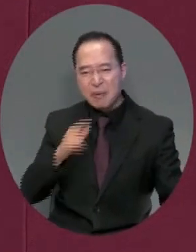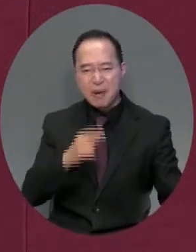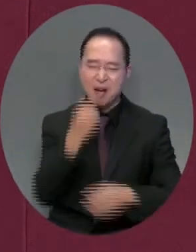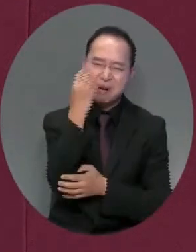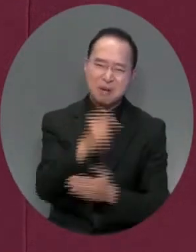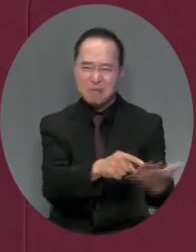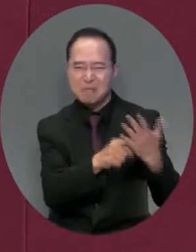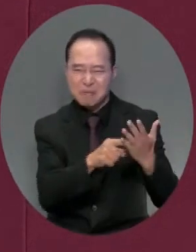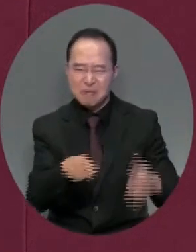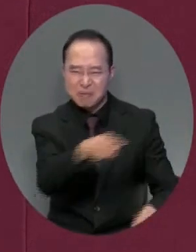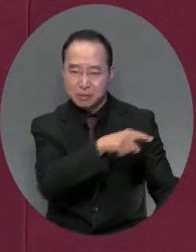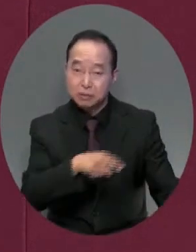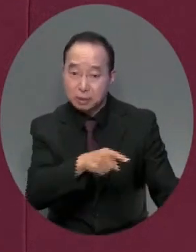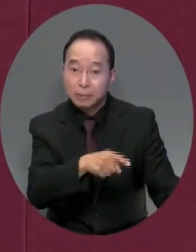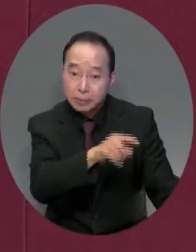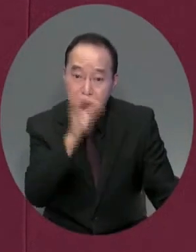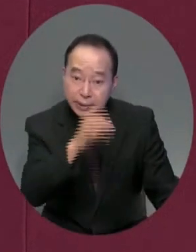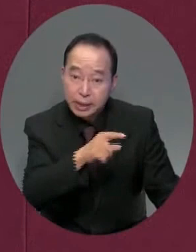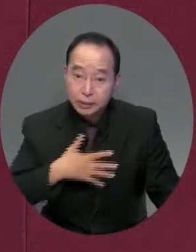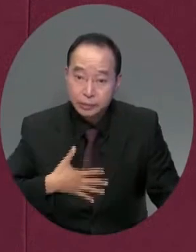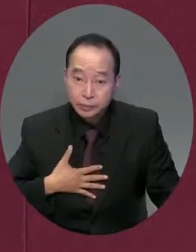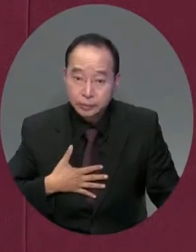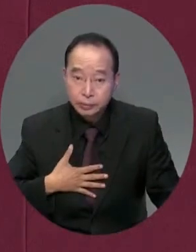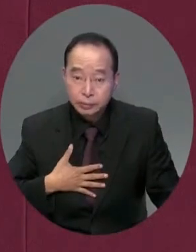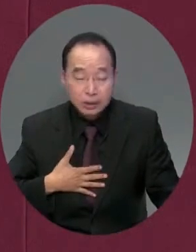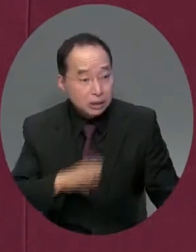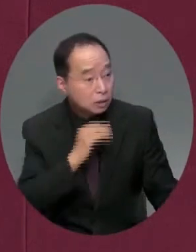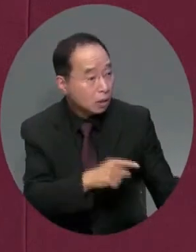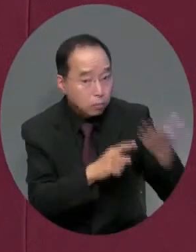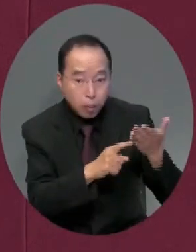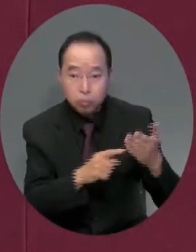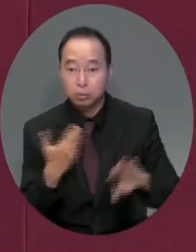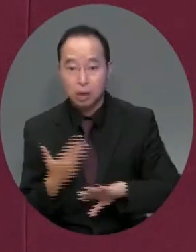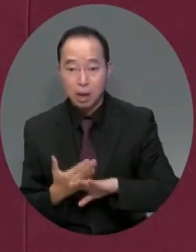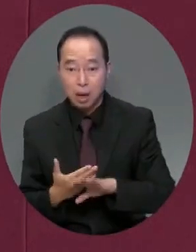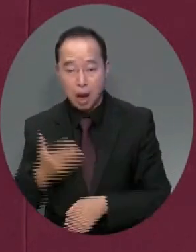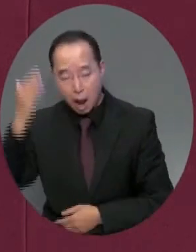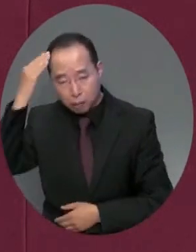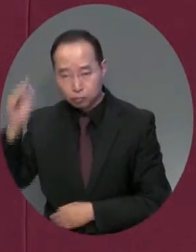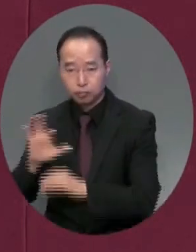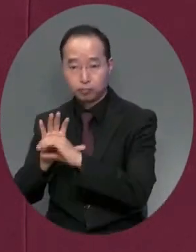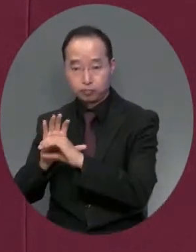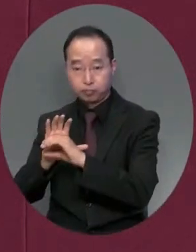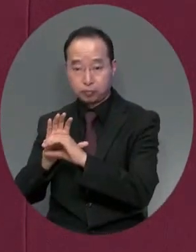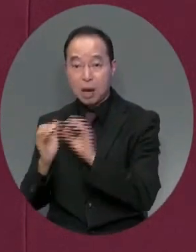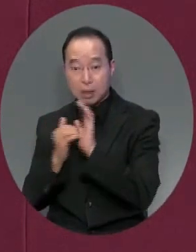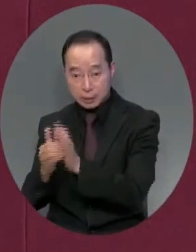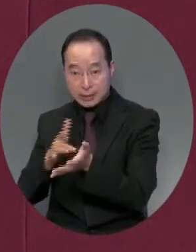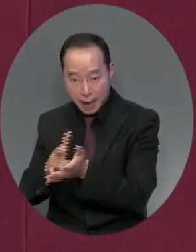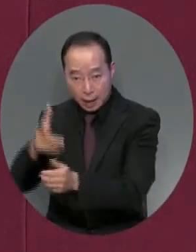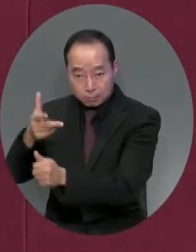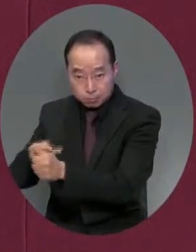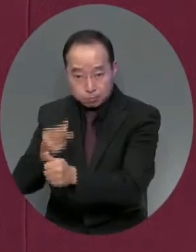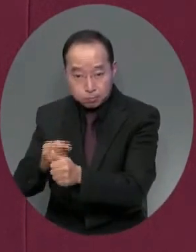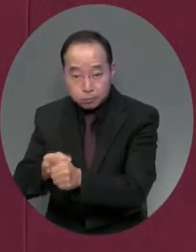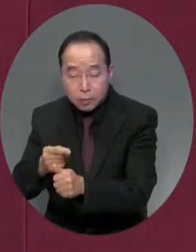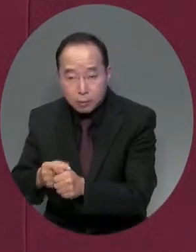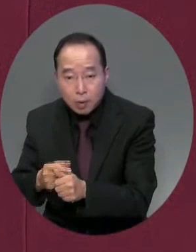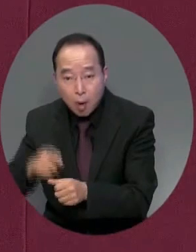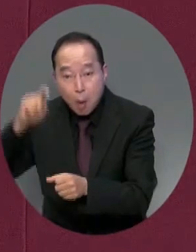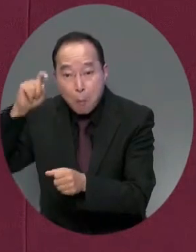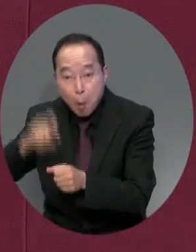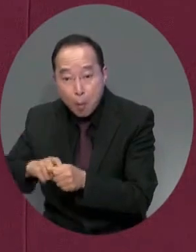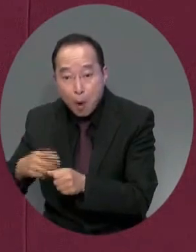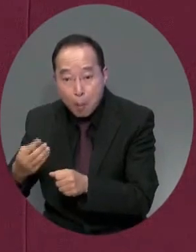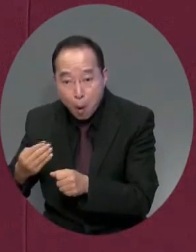것입니다. 언론의 선정적 보도와 달리 현재 우리의 백신 접종률은 국민의 협조에 힘입어 목표치를